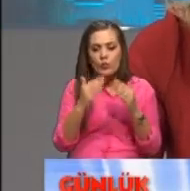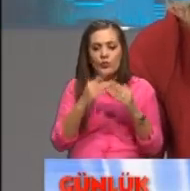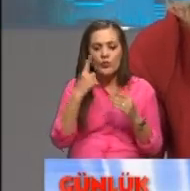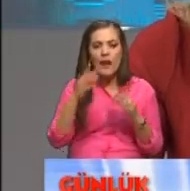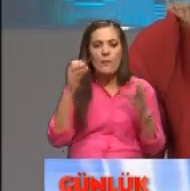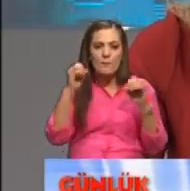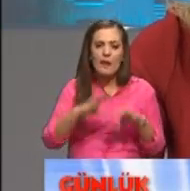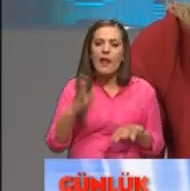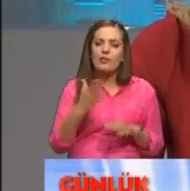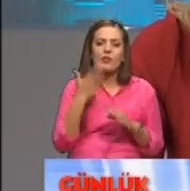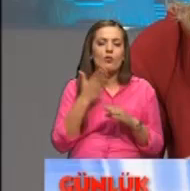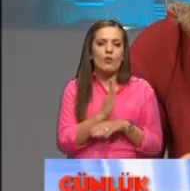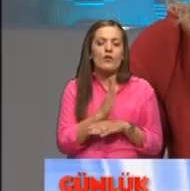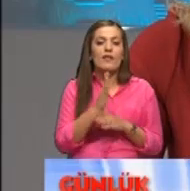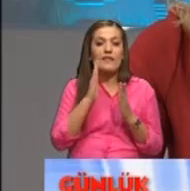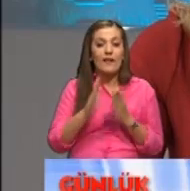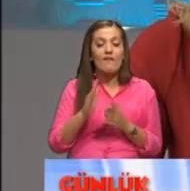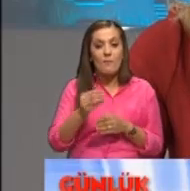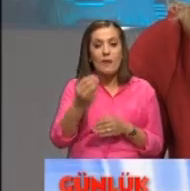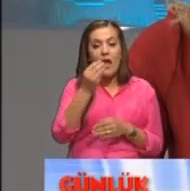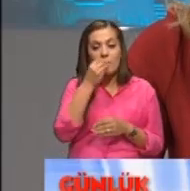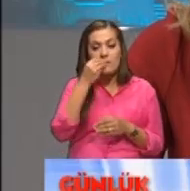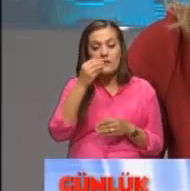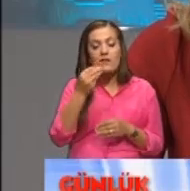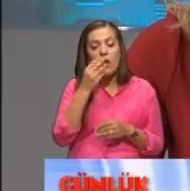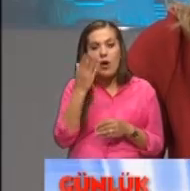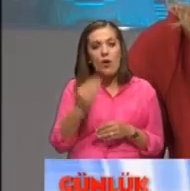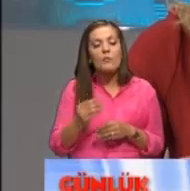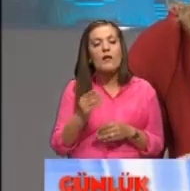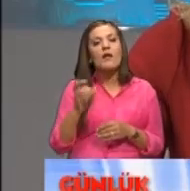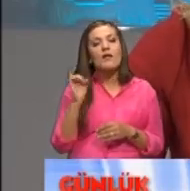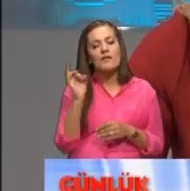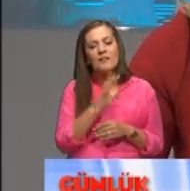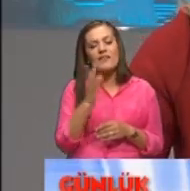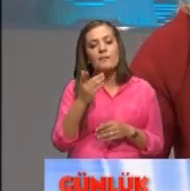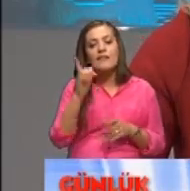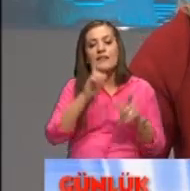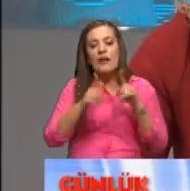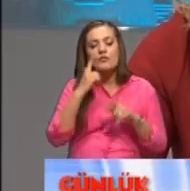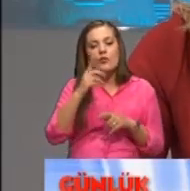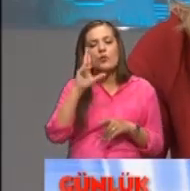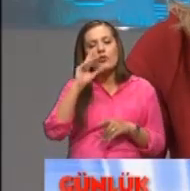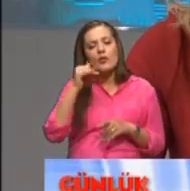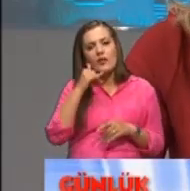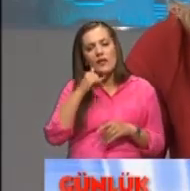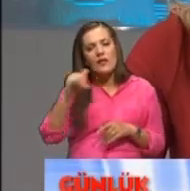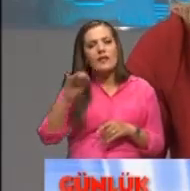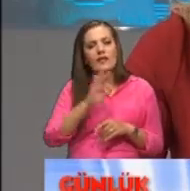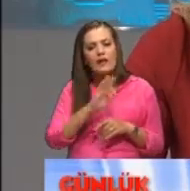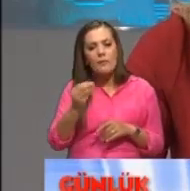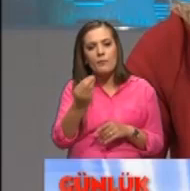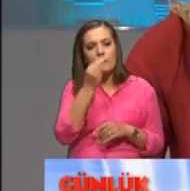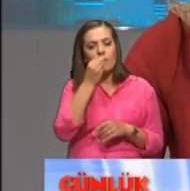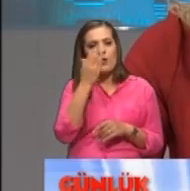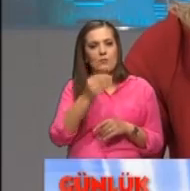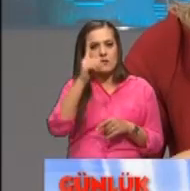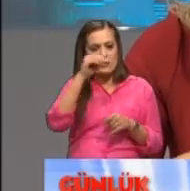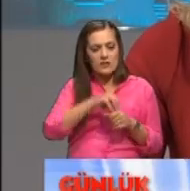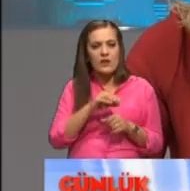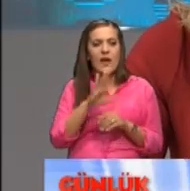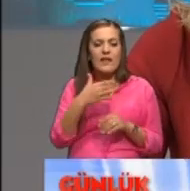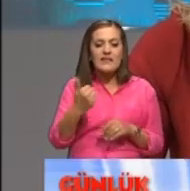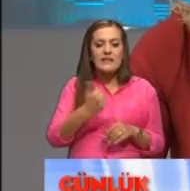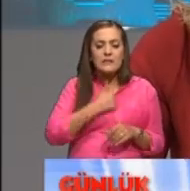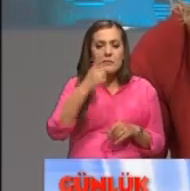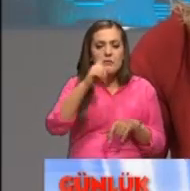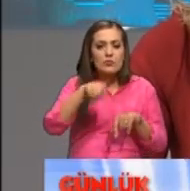bıraktırmak en doğrusu. Hı hı. Sürekli emzik ağzında olmasından ziyade ihtiyaç durumunda, işte uykuya dalarken kullanması hı hı. için hı hı. ya da işte